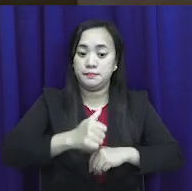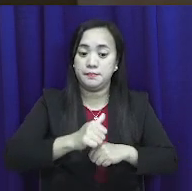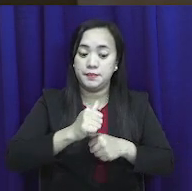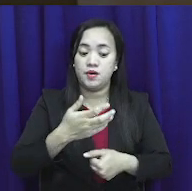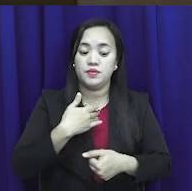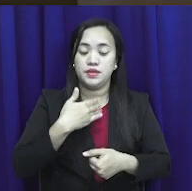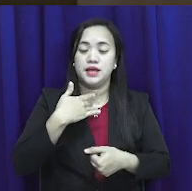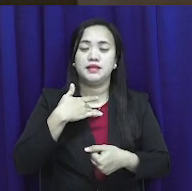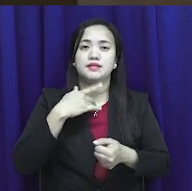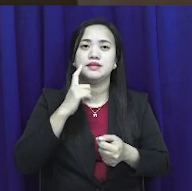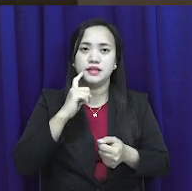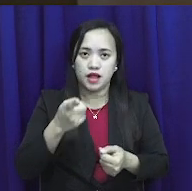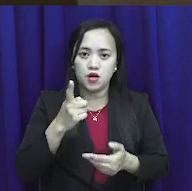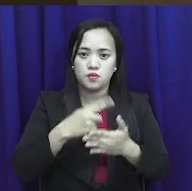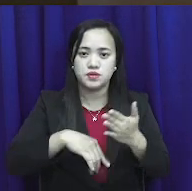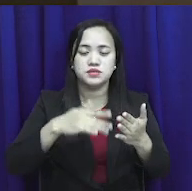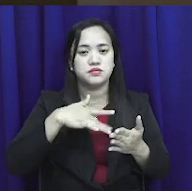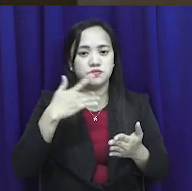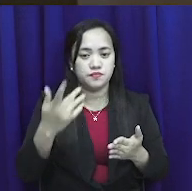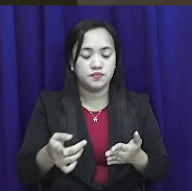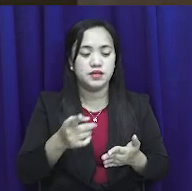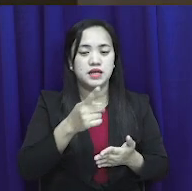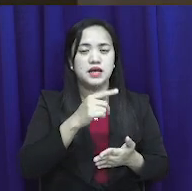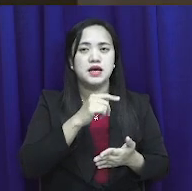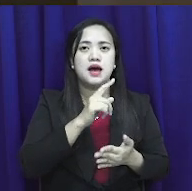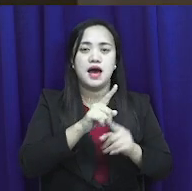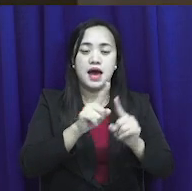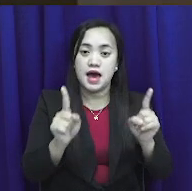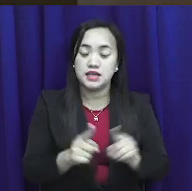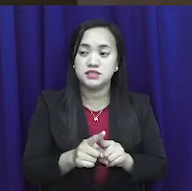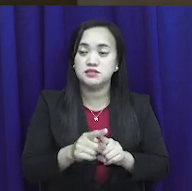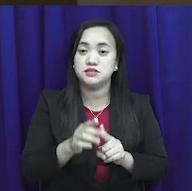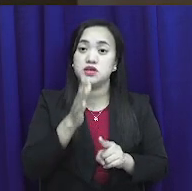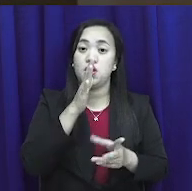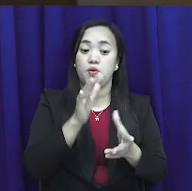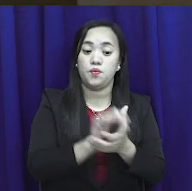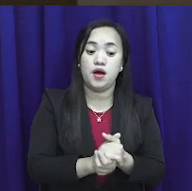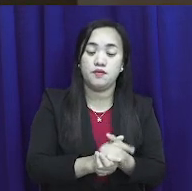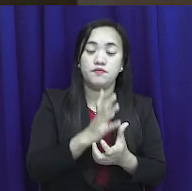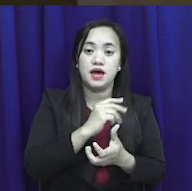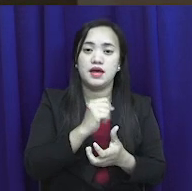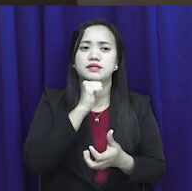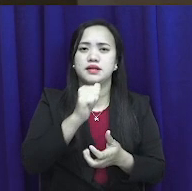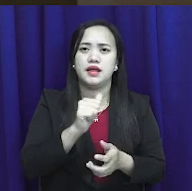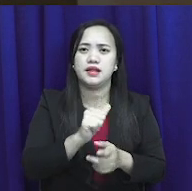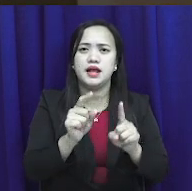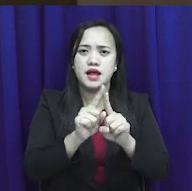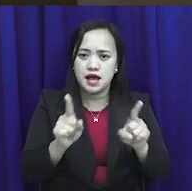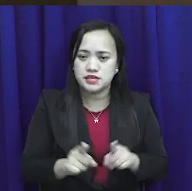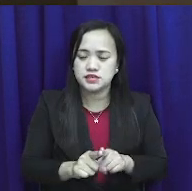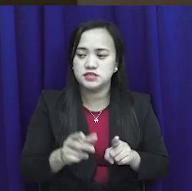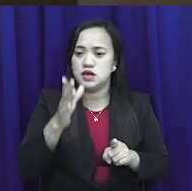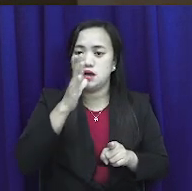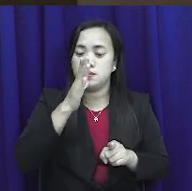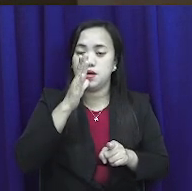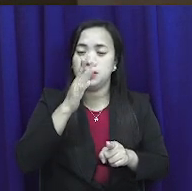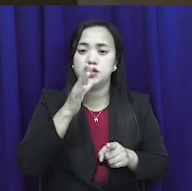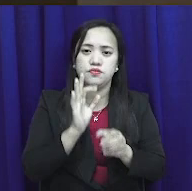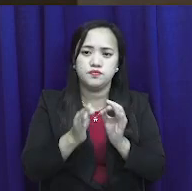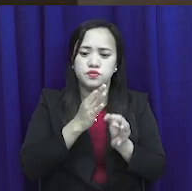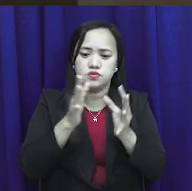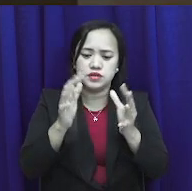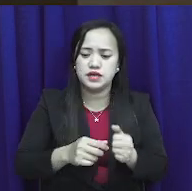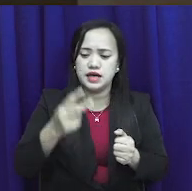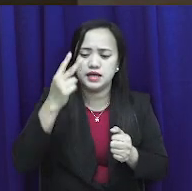kanyang sarili not as a wife and not as a mother you see Alam niyo po makikita natin sa social media